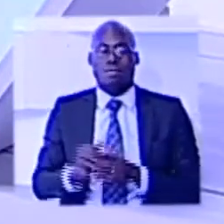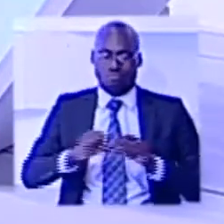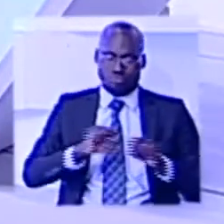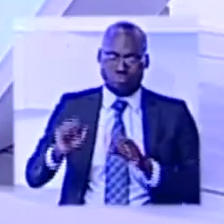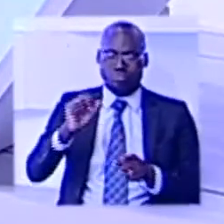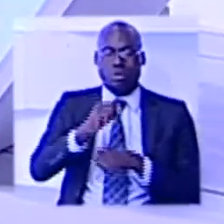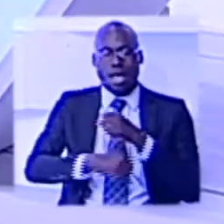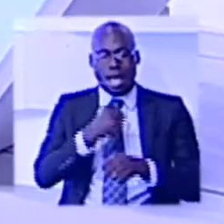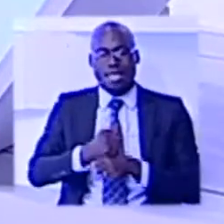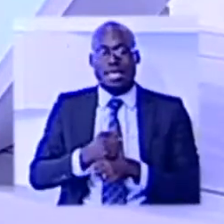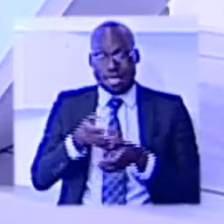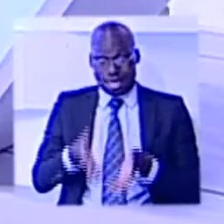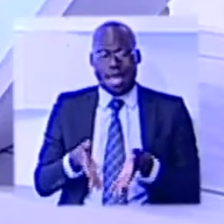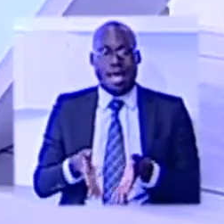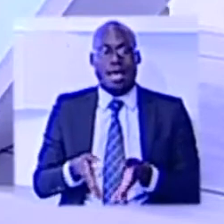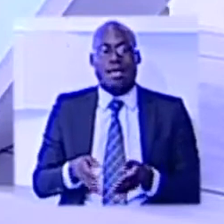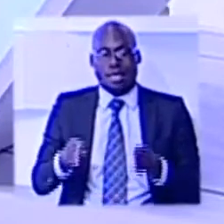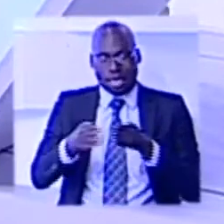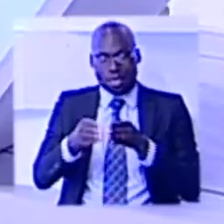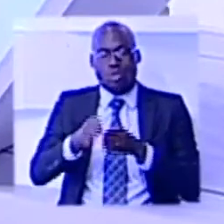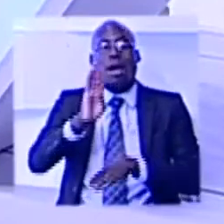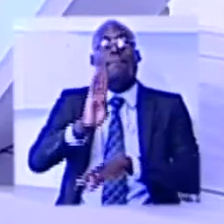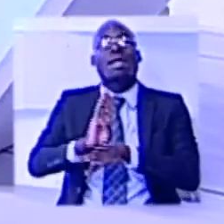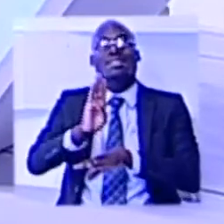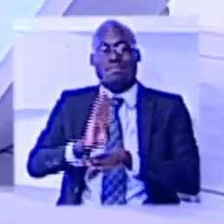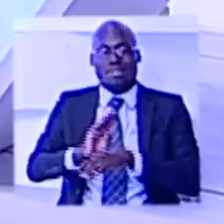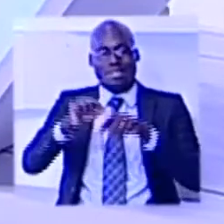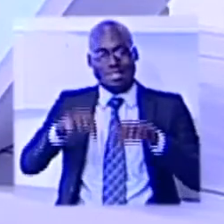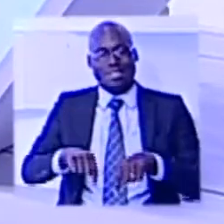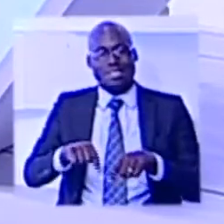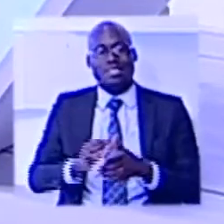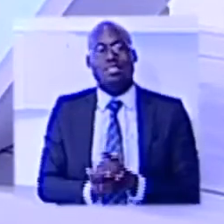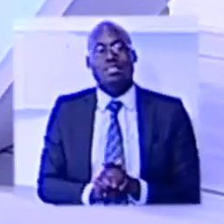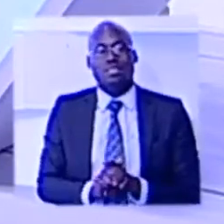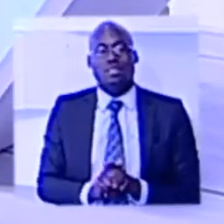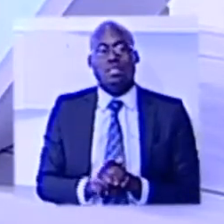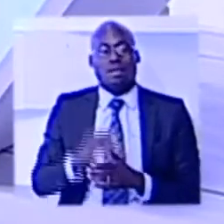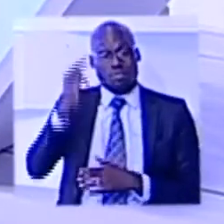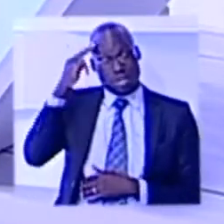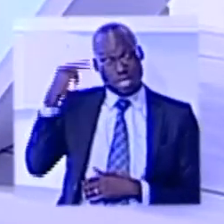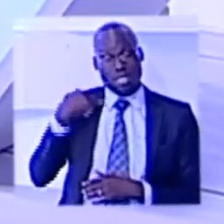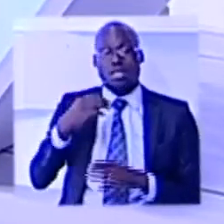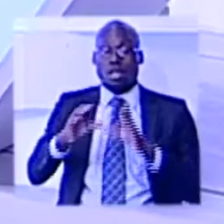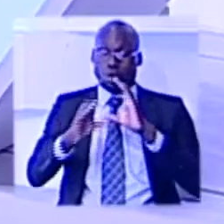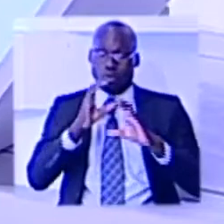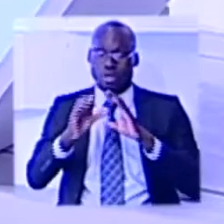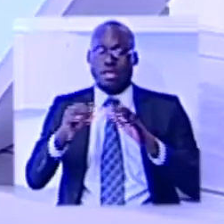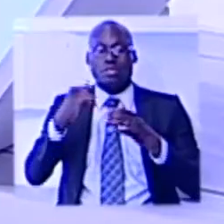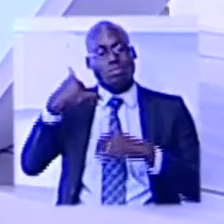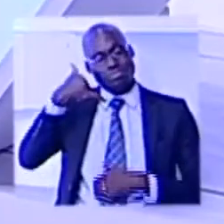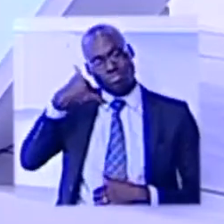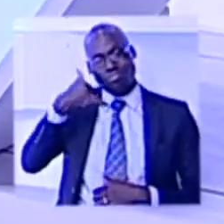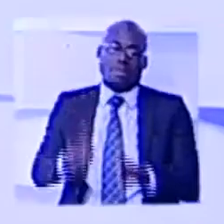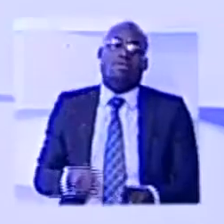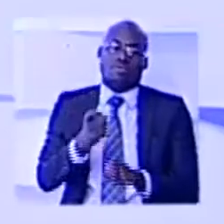Brazzaville en session sous la houlette du ministre des Postes, des Télécommunications et de l'Économie numérique, Léon Juste